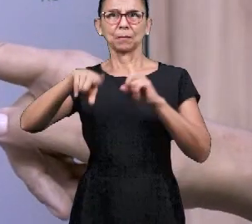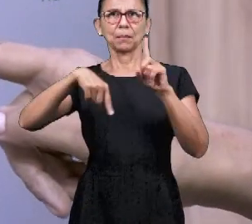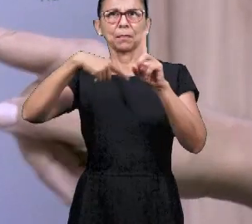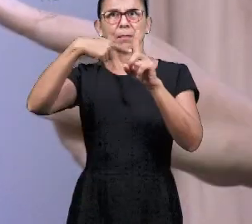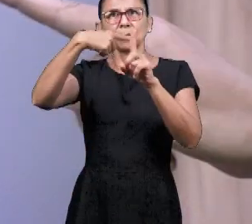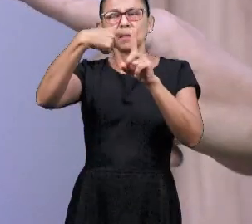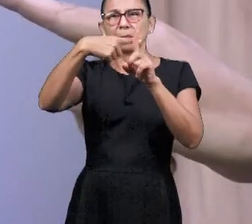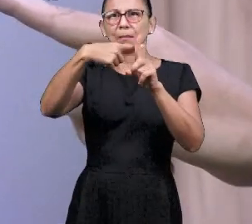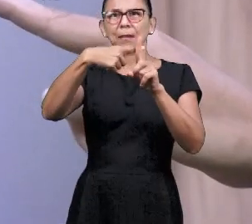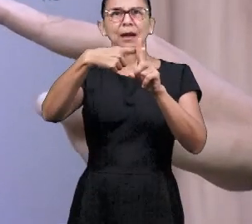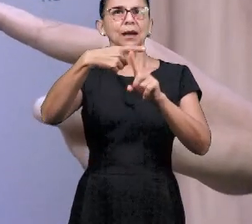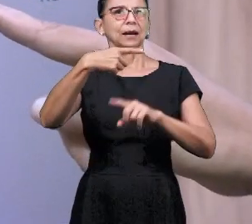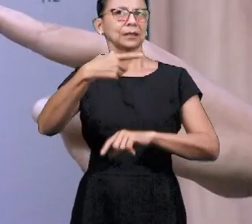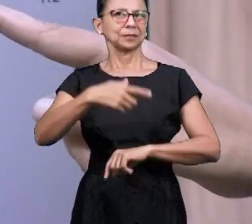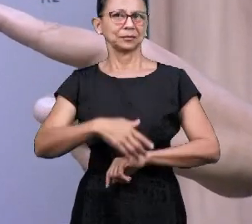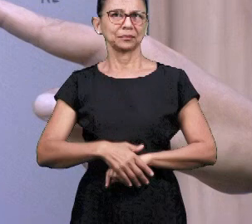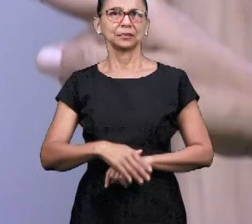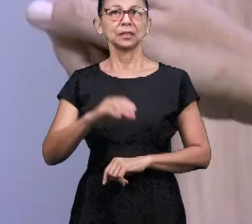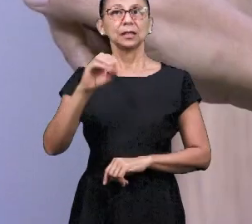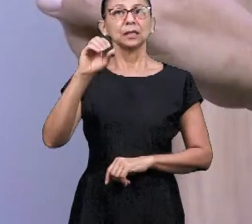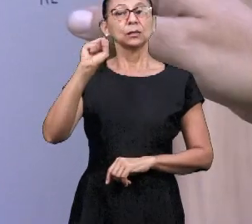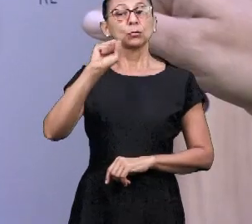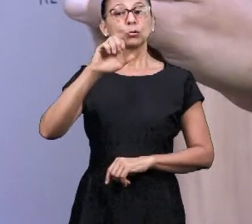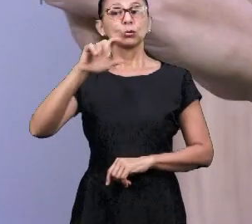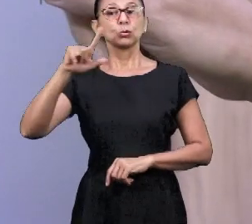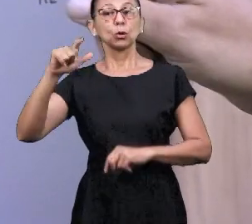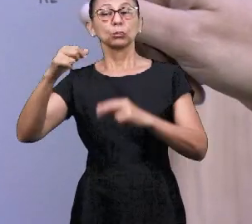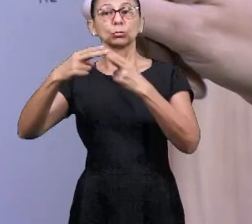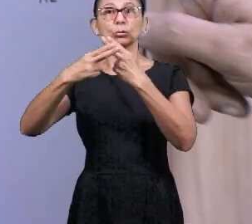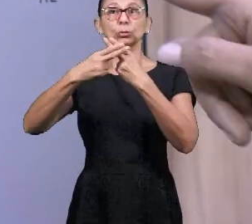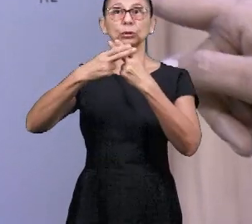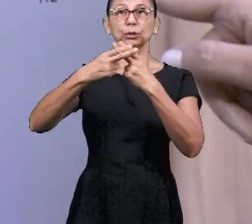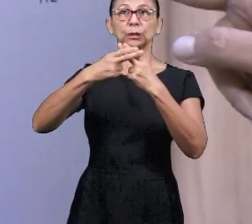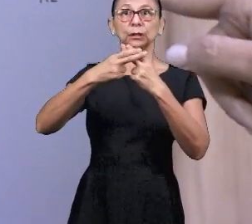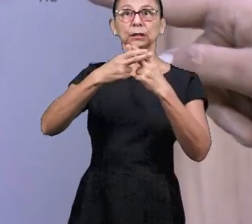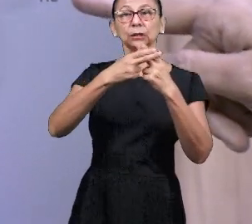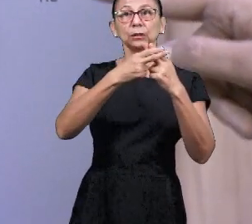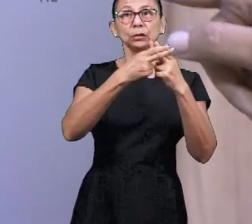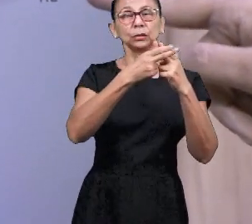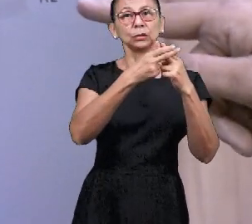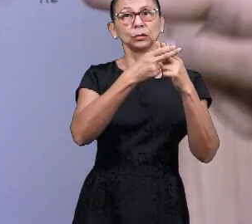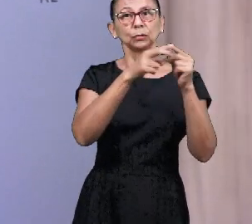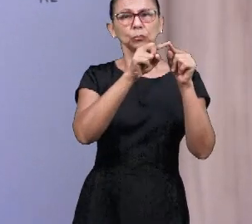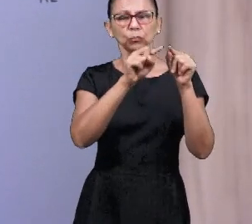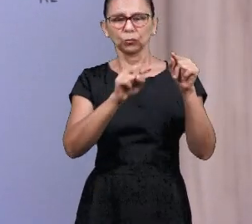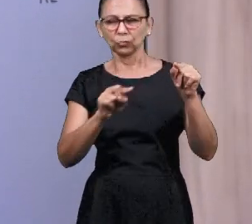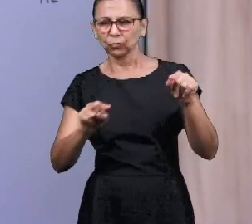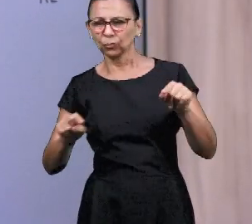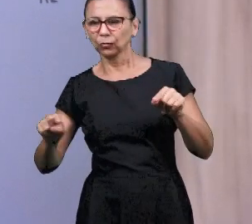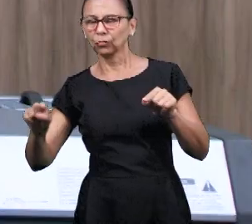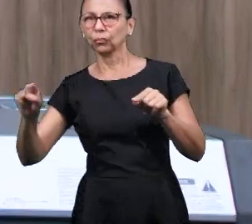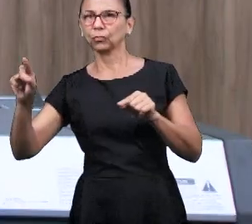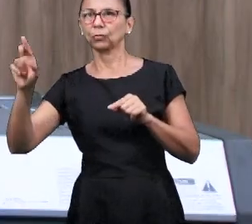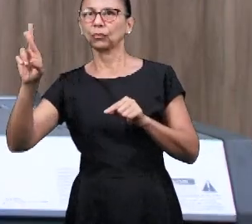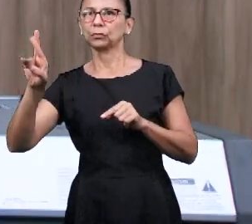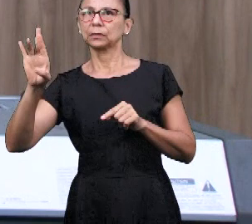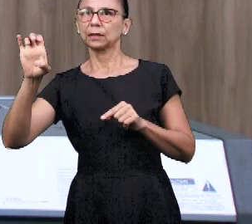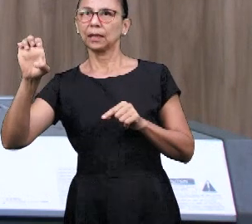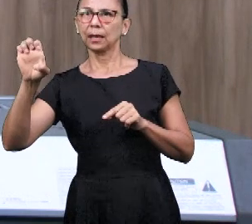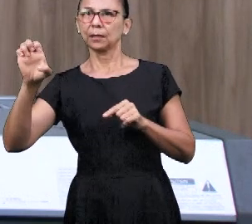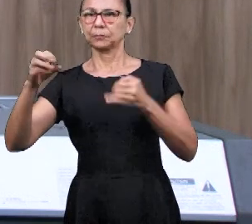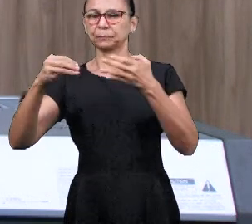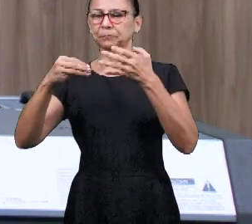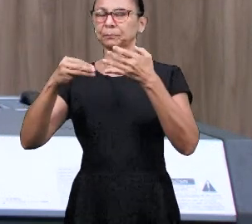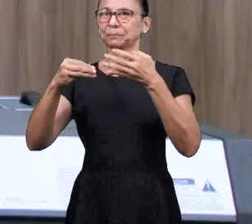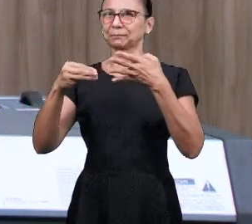Mi, Sol dièse et étirer un peu le doigt pour toucher la note Ré. Nous